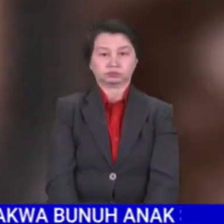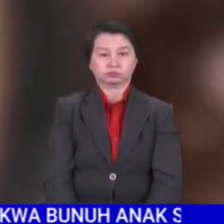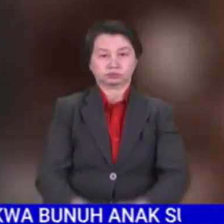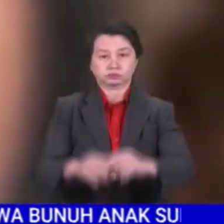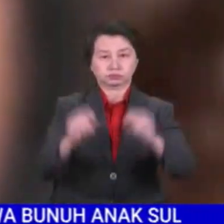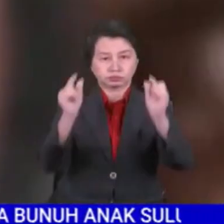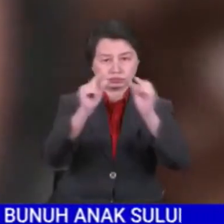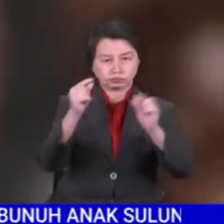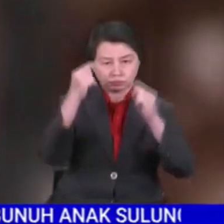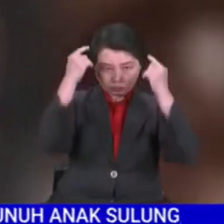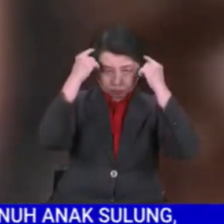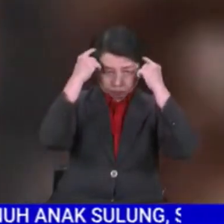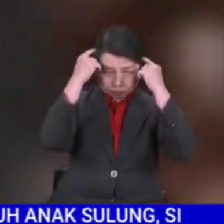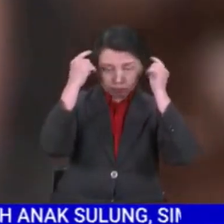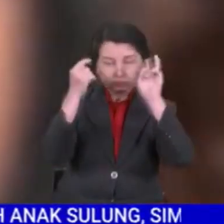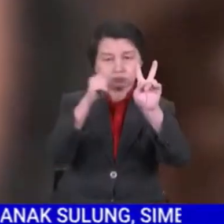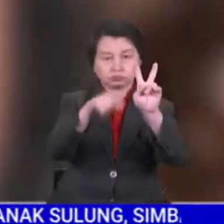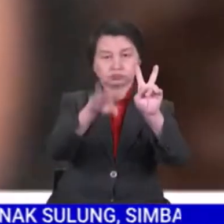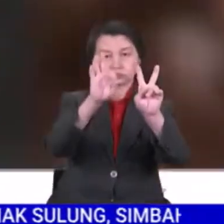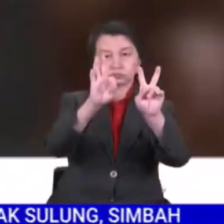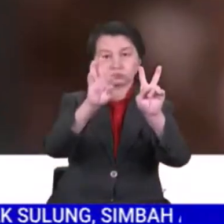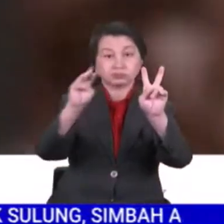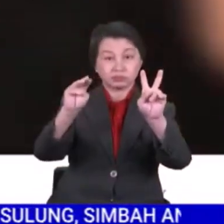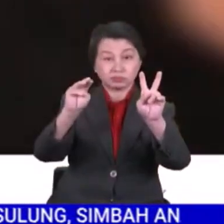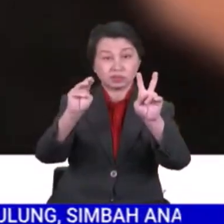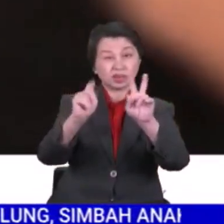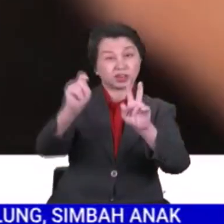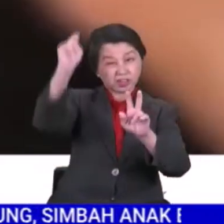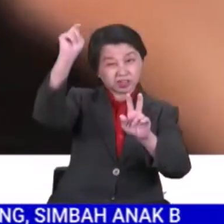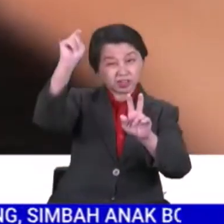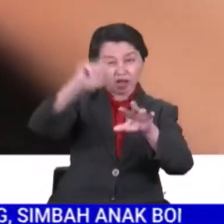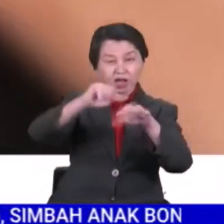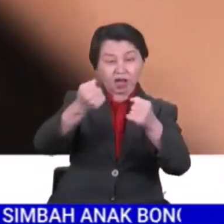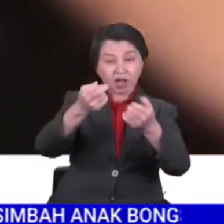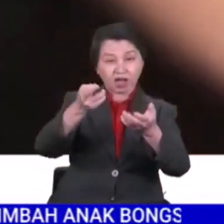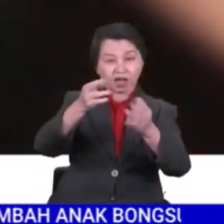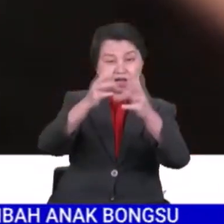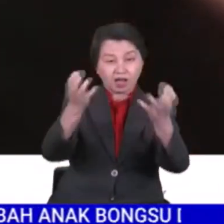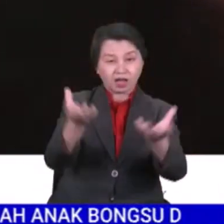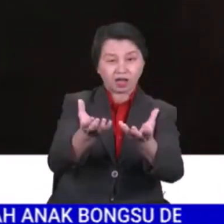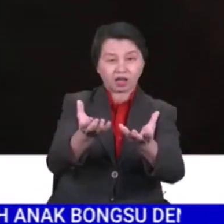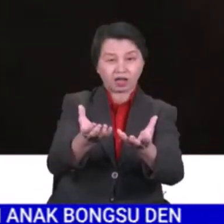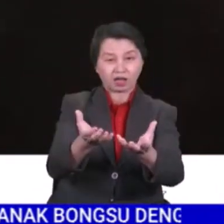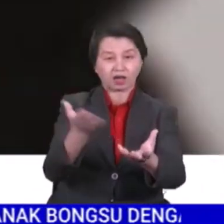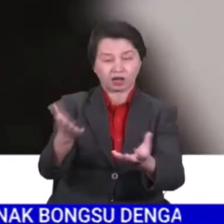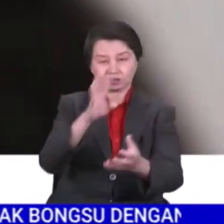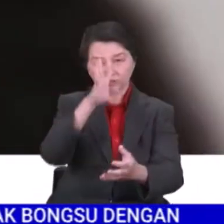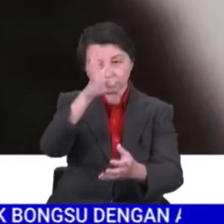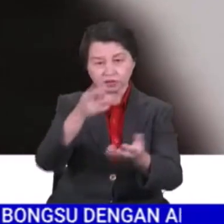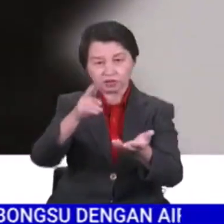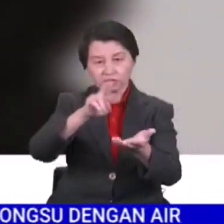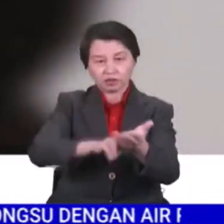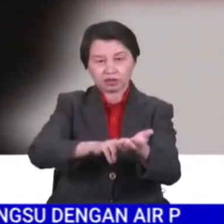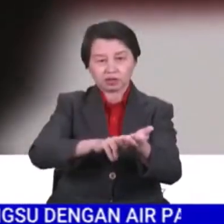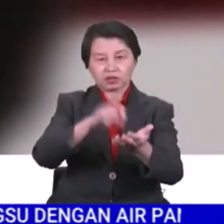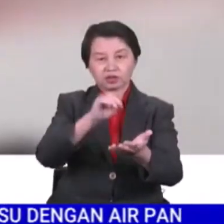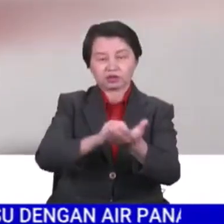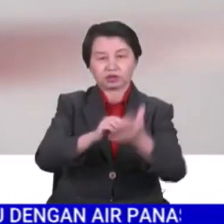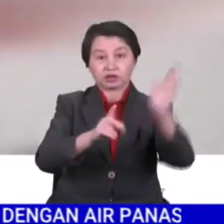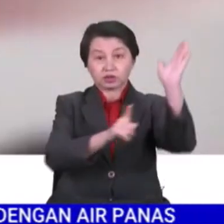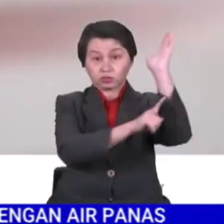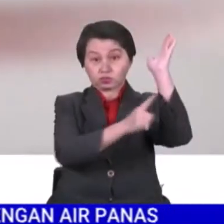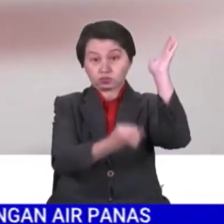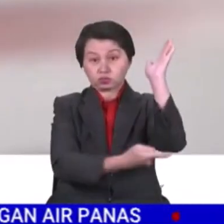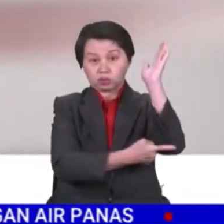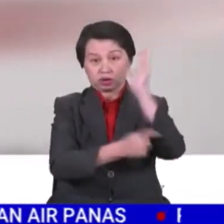Gaya rambut tertinggi 2.9 meter memecah rekod dunia. Dani Hiswani mencipta rekod di Dubai